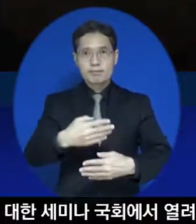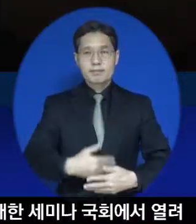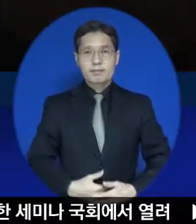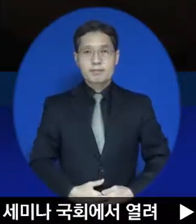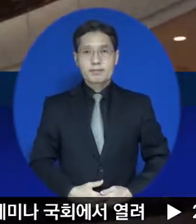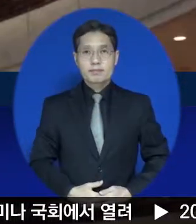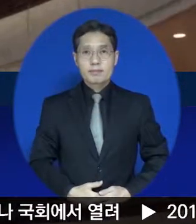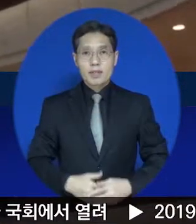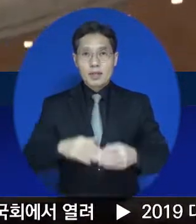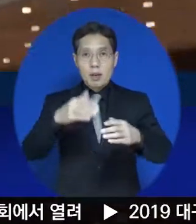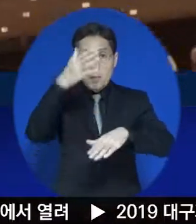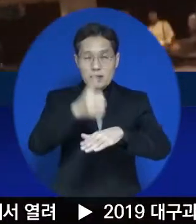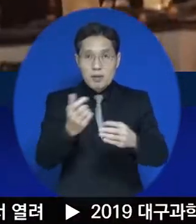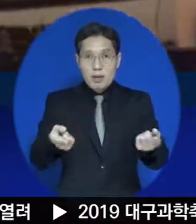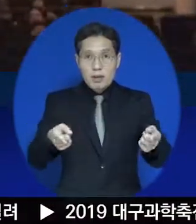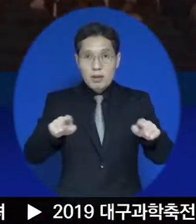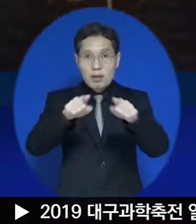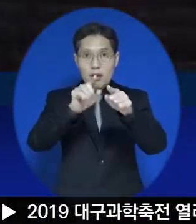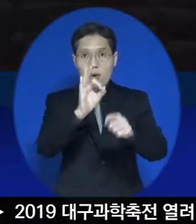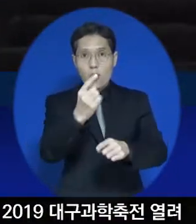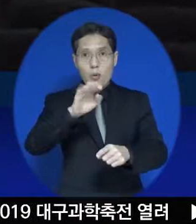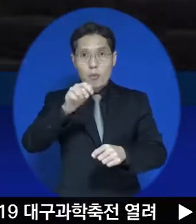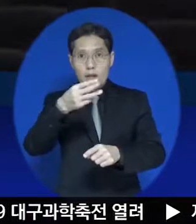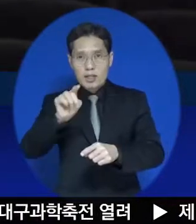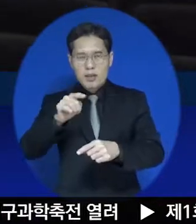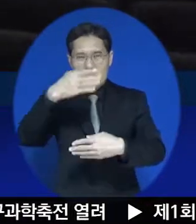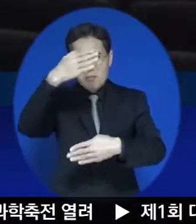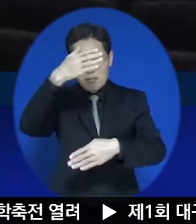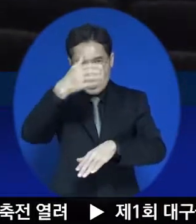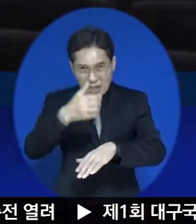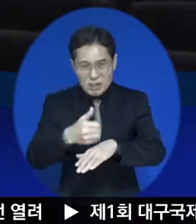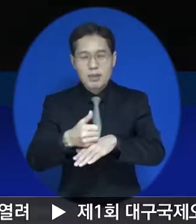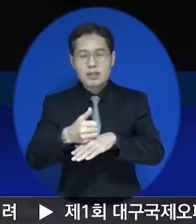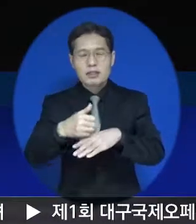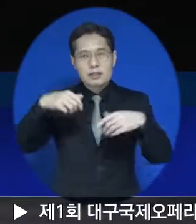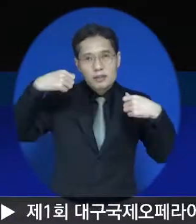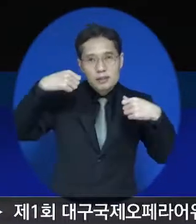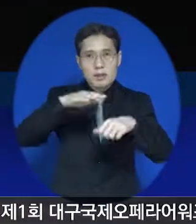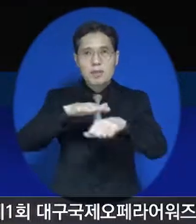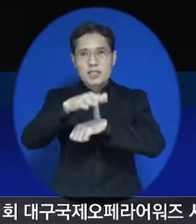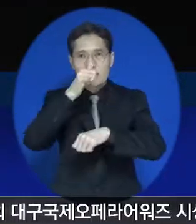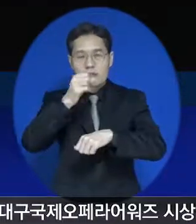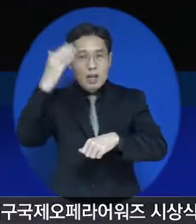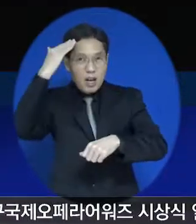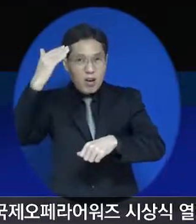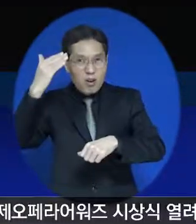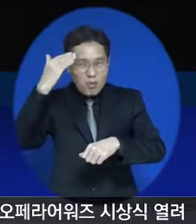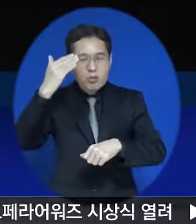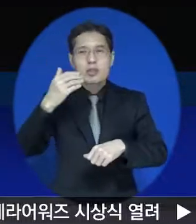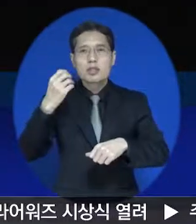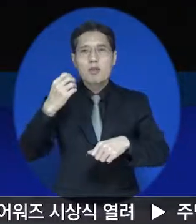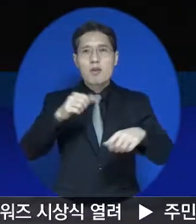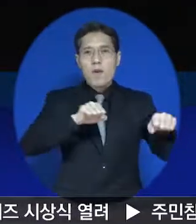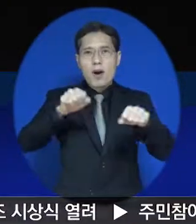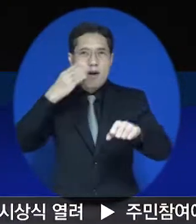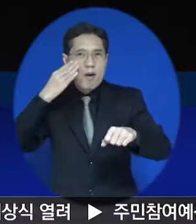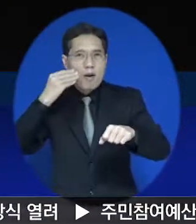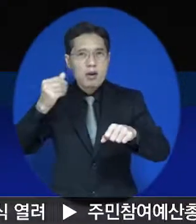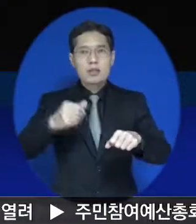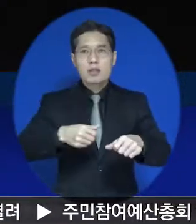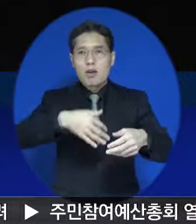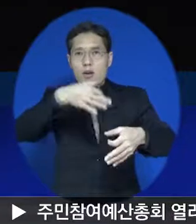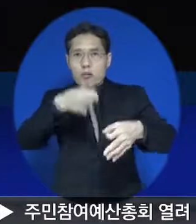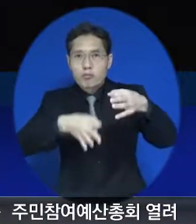내렸습니다. 최종 본선은 오페라 갈라 콘서트 형태로 꾸며졌고 국내외에서 왕성하게 활동 중인